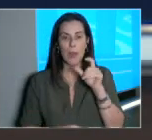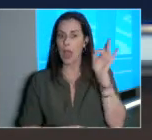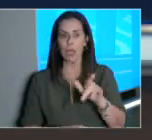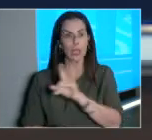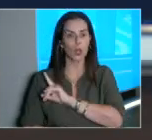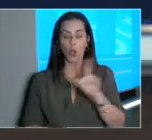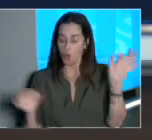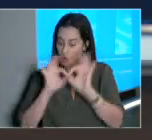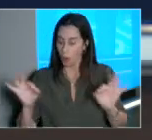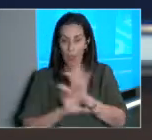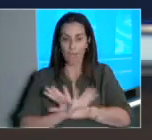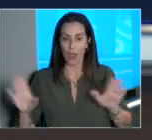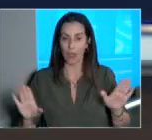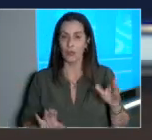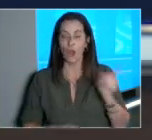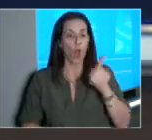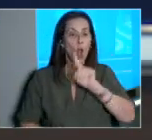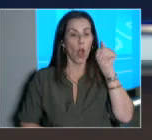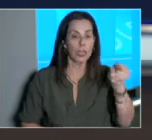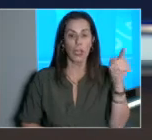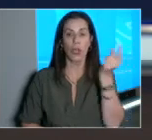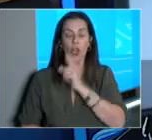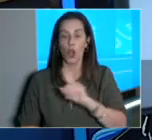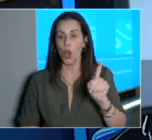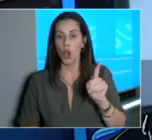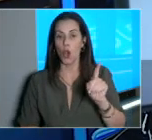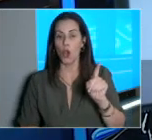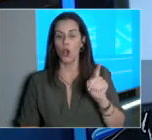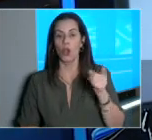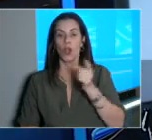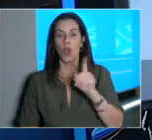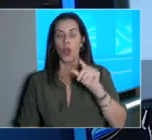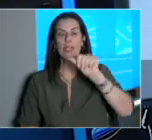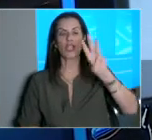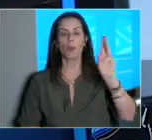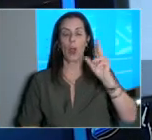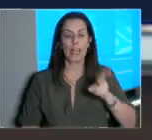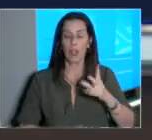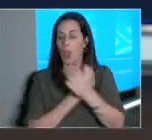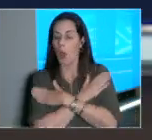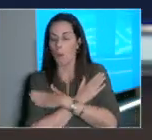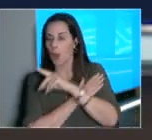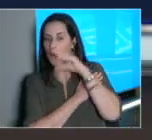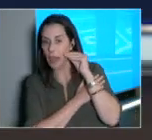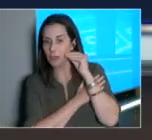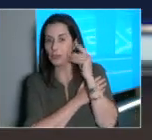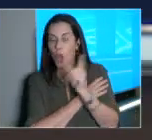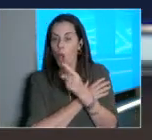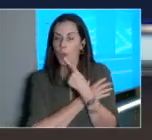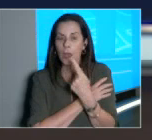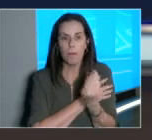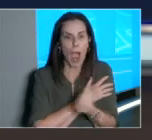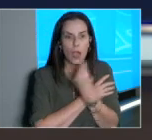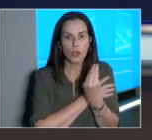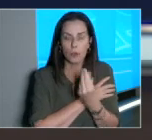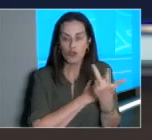אף מילת גינוי. שום דבר. אבל אני לא מצליח לה, אני לא מצליח לה. לא העיראקי שמולי, לא המרוקאי פרץ, לא יוצאים